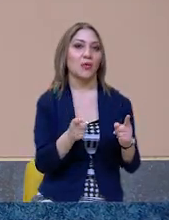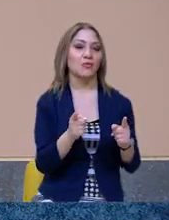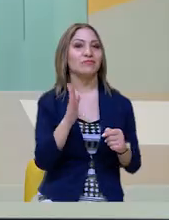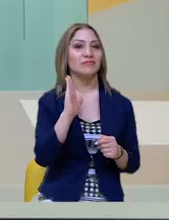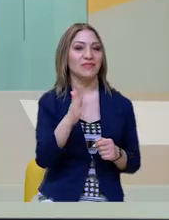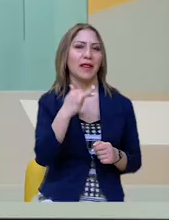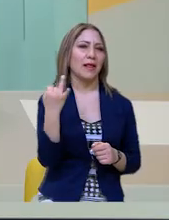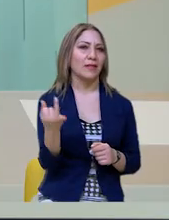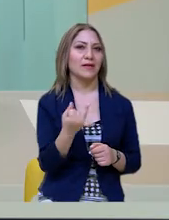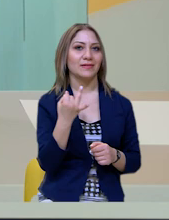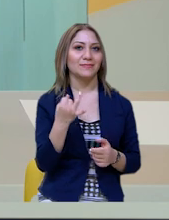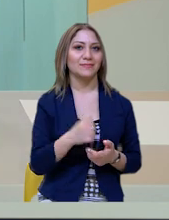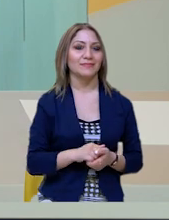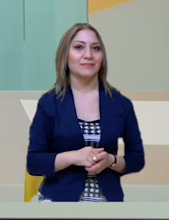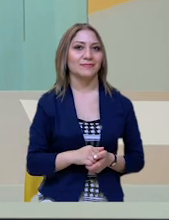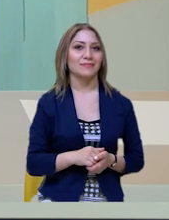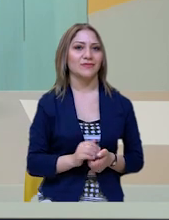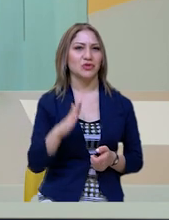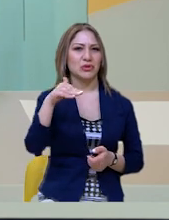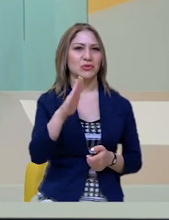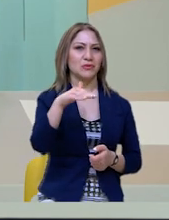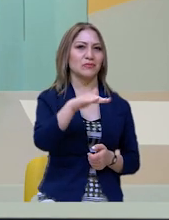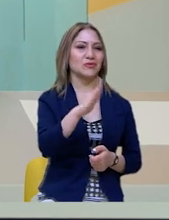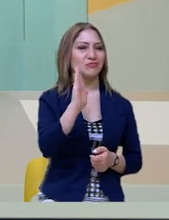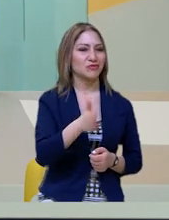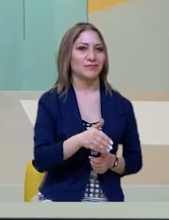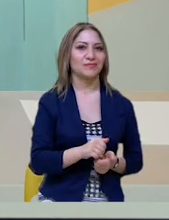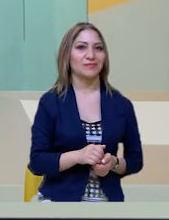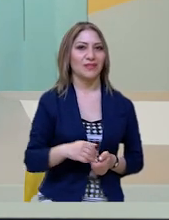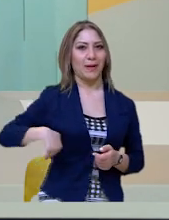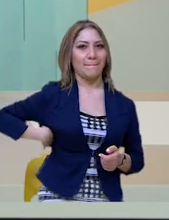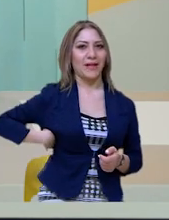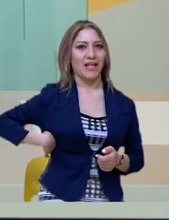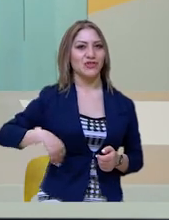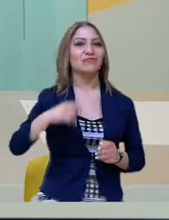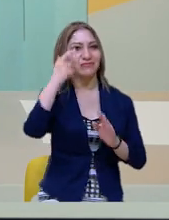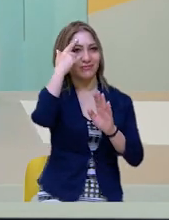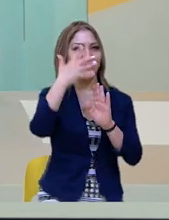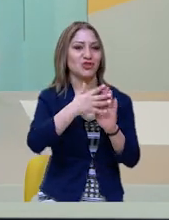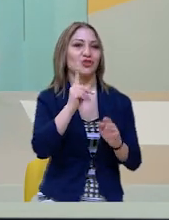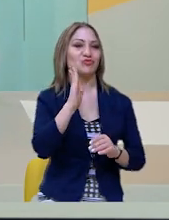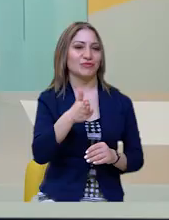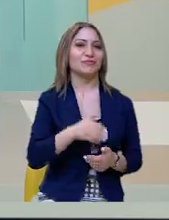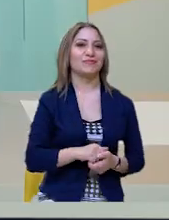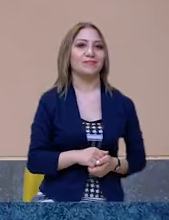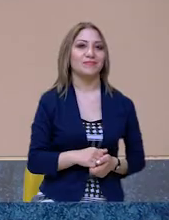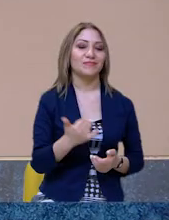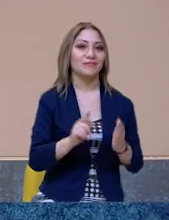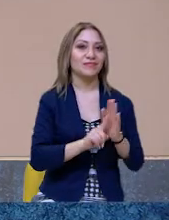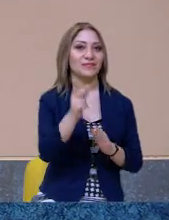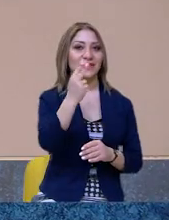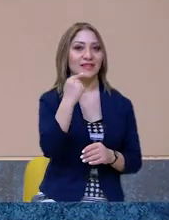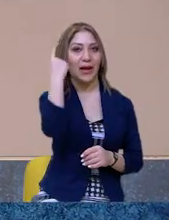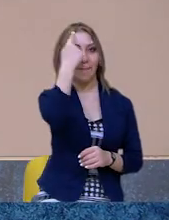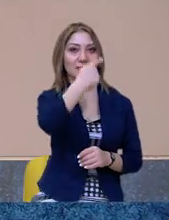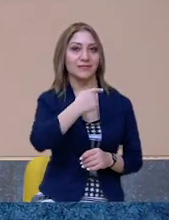կլինի հետաքրքիր խորդուբորդ տարածություն։ Հետո կհասկանանք, թե ինչ է կանելու։ Նախ նկարենք դեմքը։